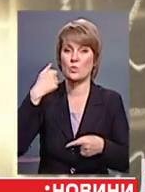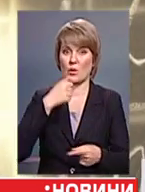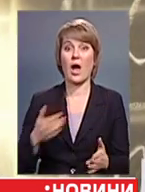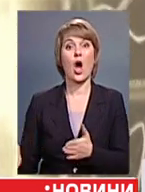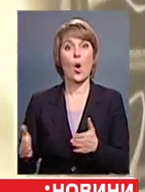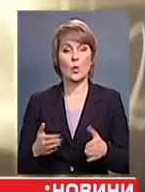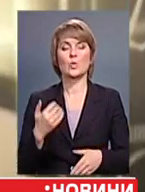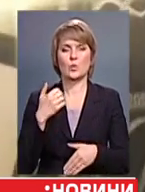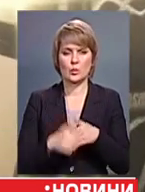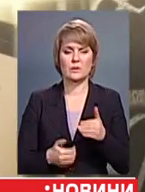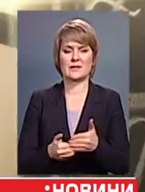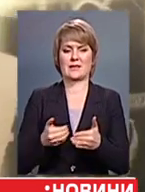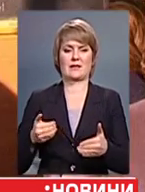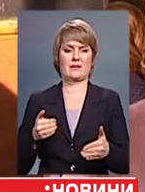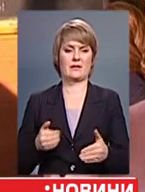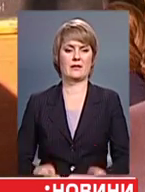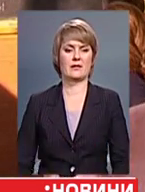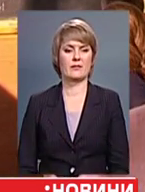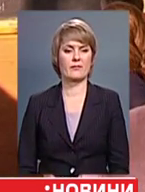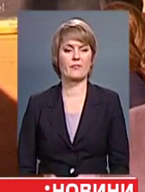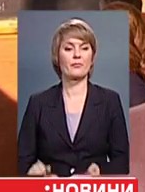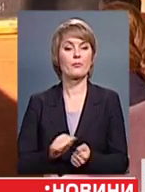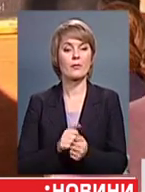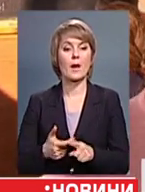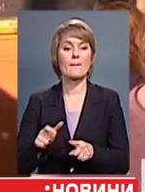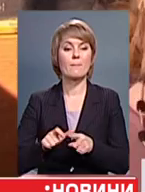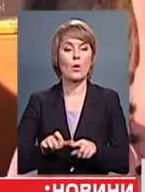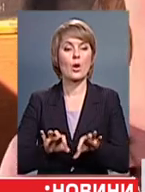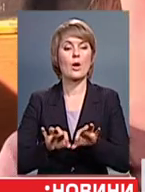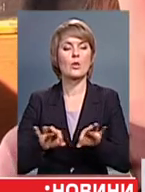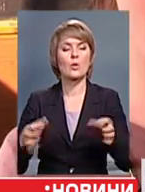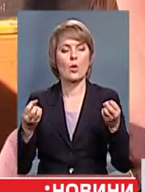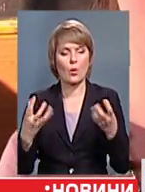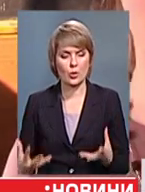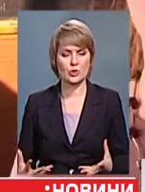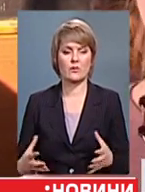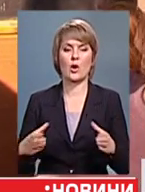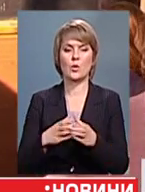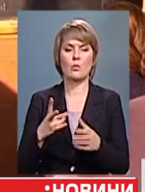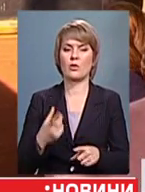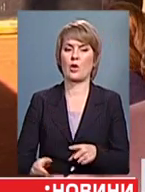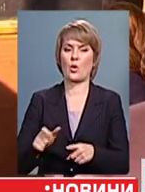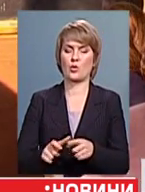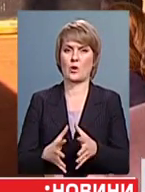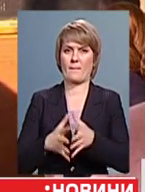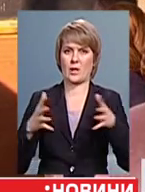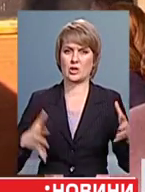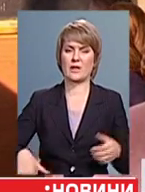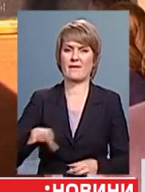готуватися починає заздалегідь. Матеріал доволі доходчивий, групи не дуже великі, тому все зрозуміло,